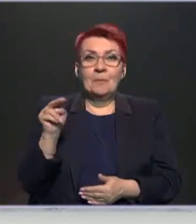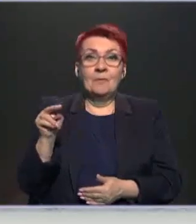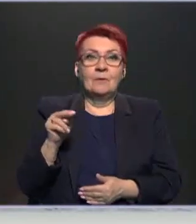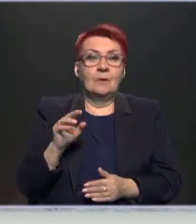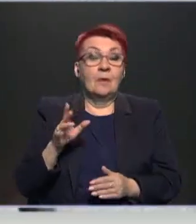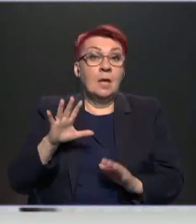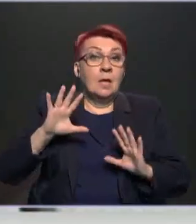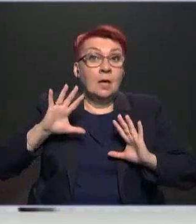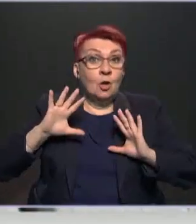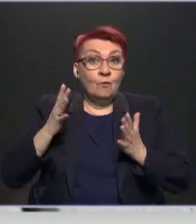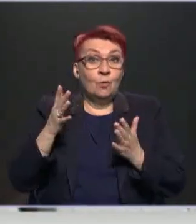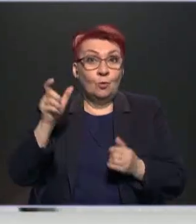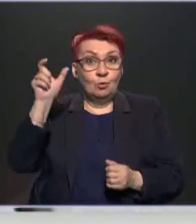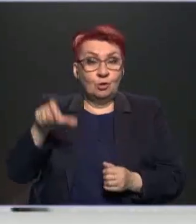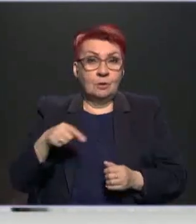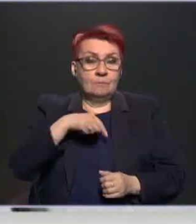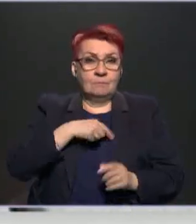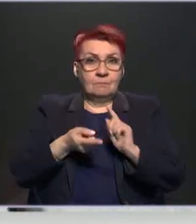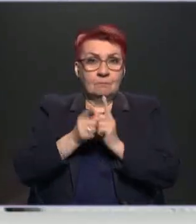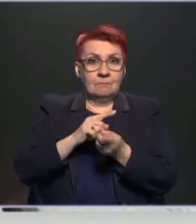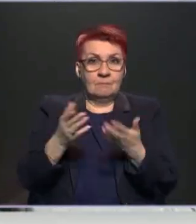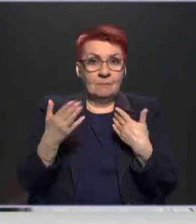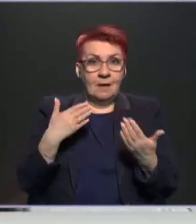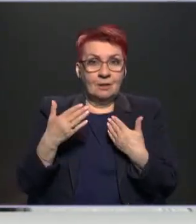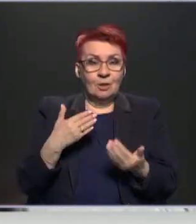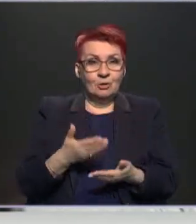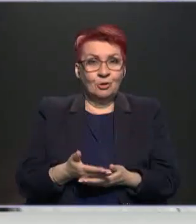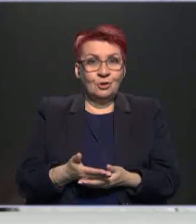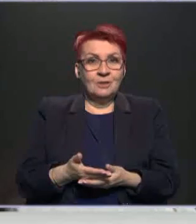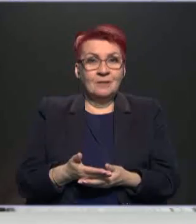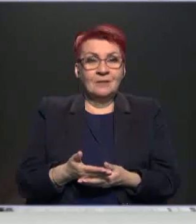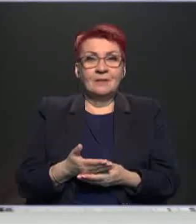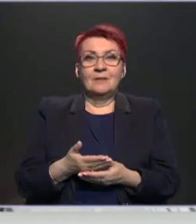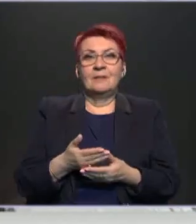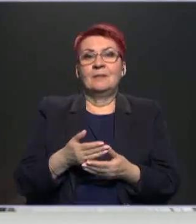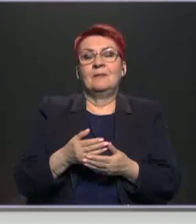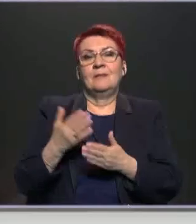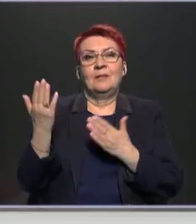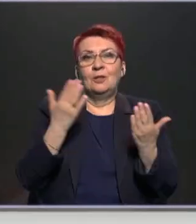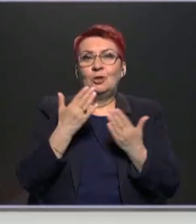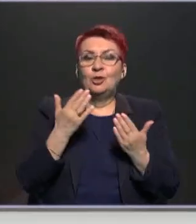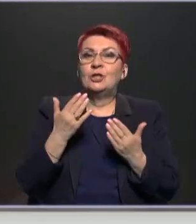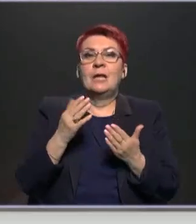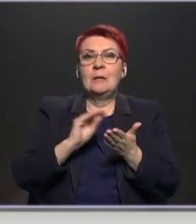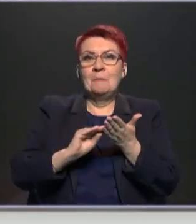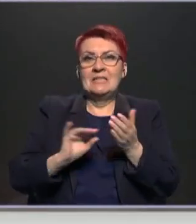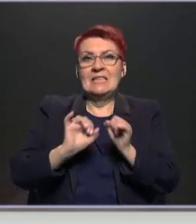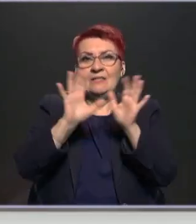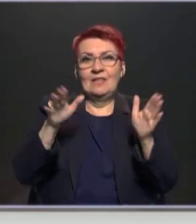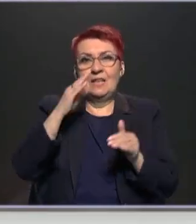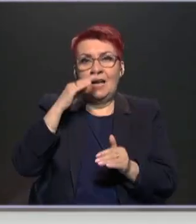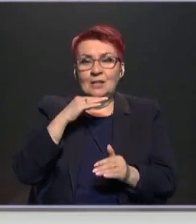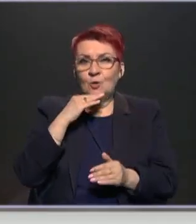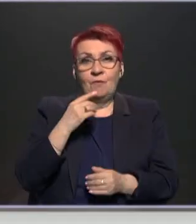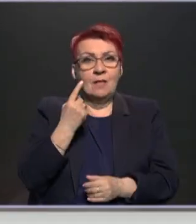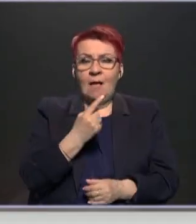того ни с сего человек менял свои отношения, начинал воцерковляться, начинал читать Писание святых отцов. Вот это ни одна, ни две, ни